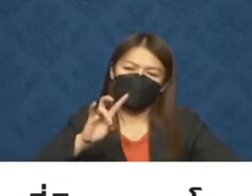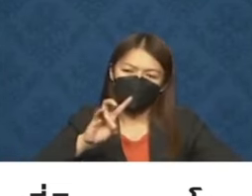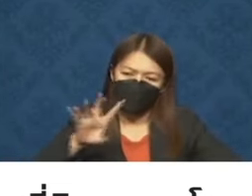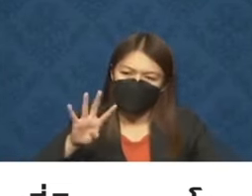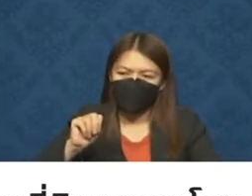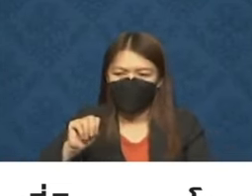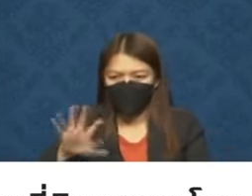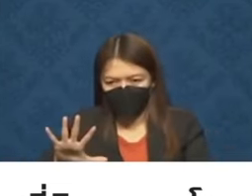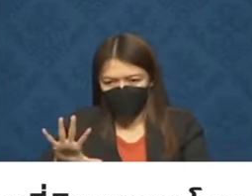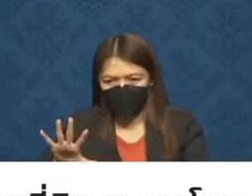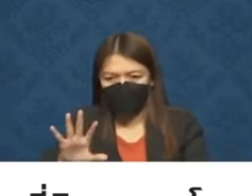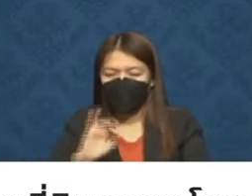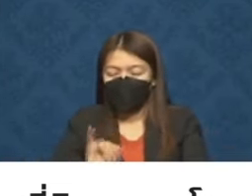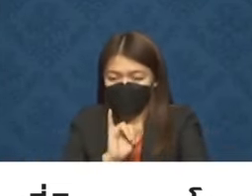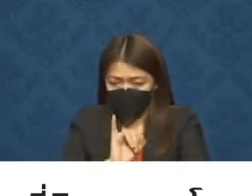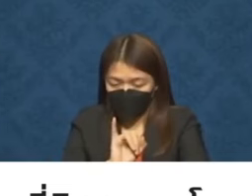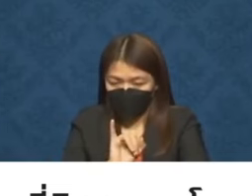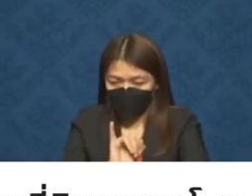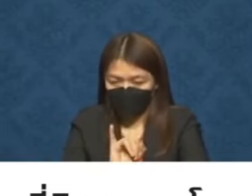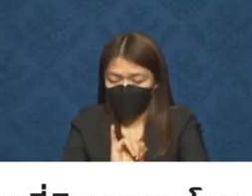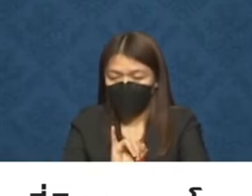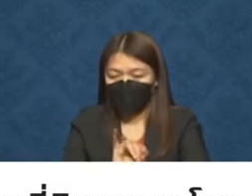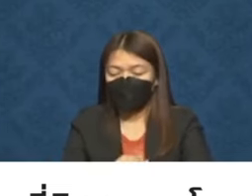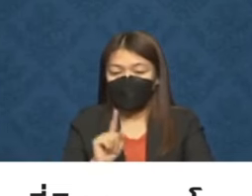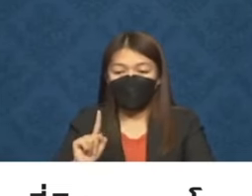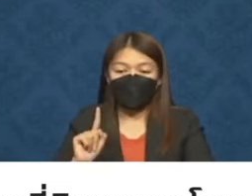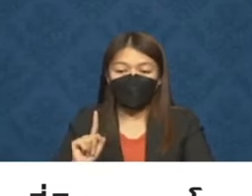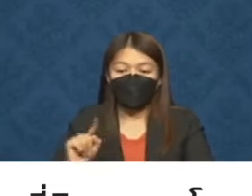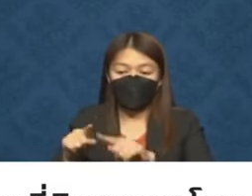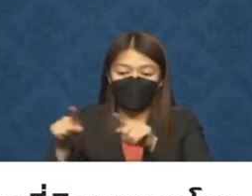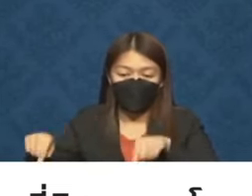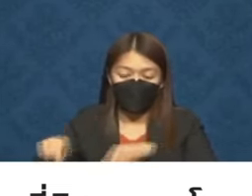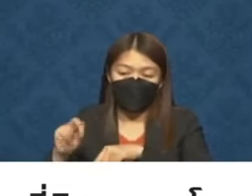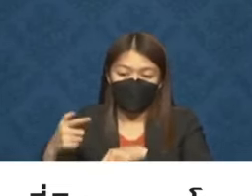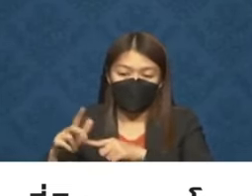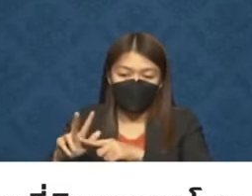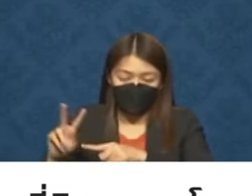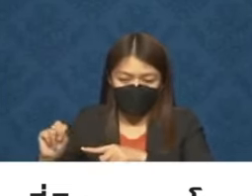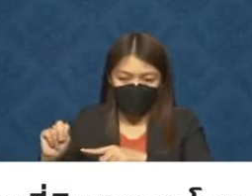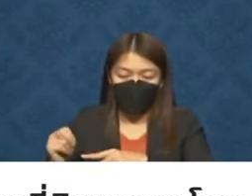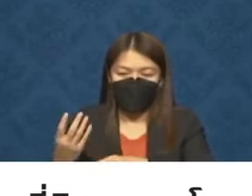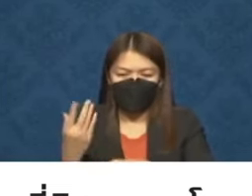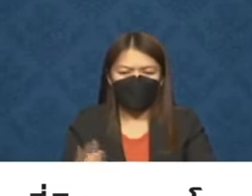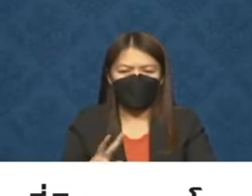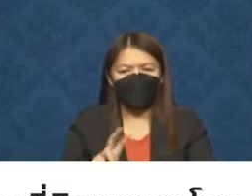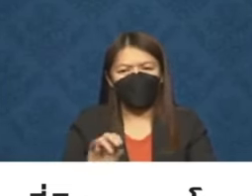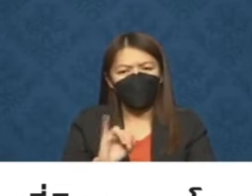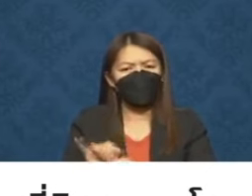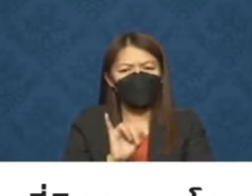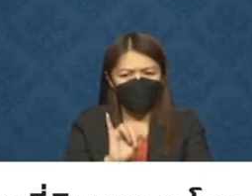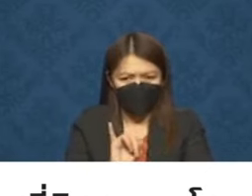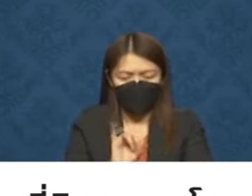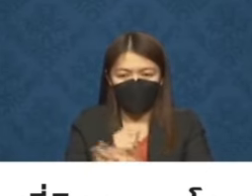4,745 ไร่1งานเท่านั้นที่ดินก็ยังขาดอยู่อีกประมาณ200กว่าไร่กับจำนวนที่ดิน